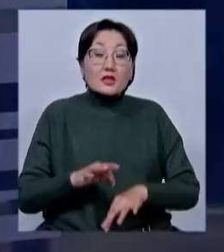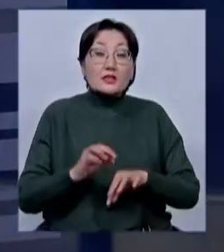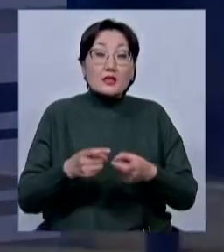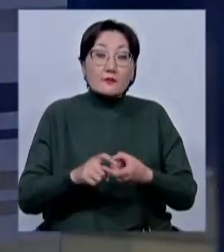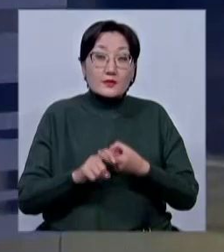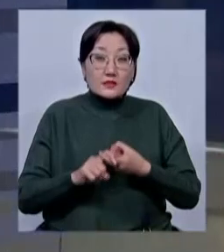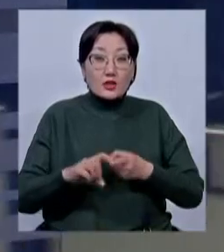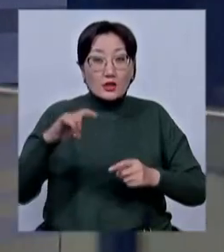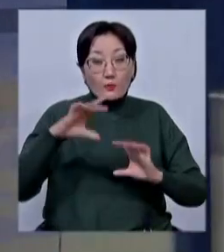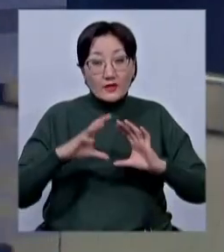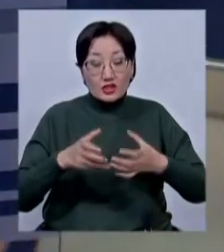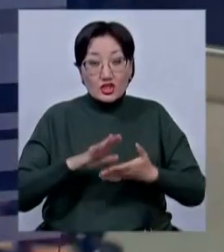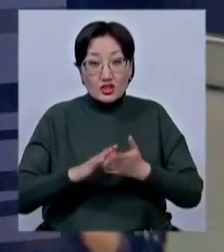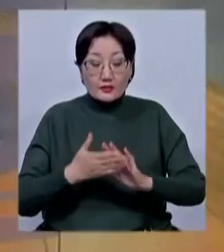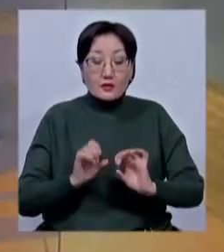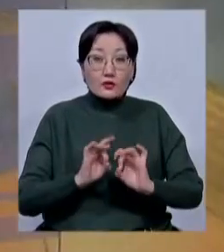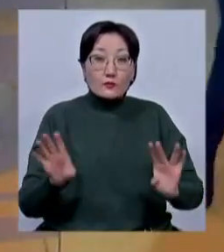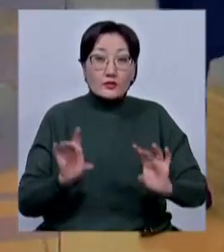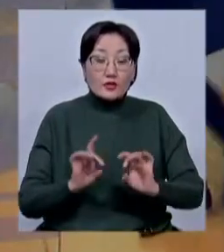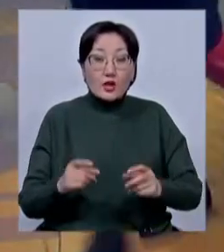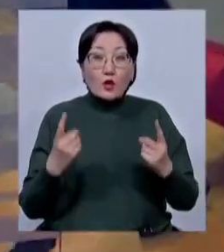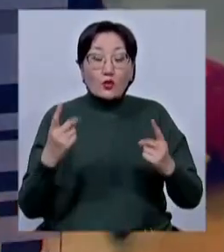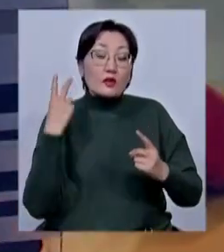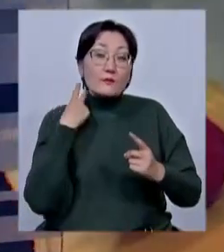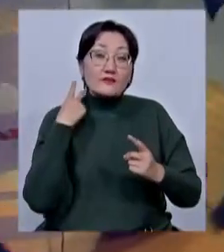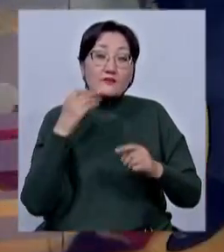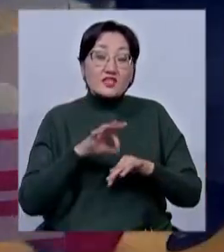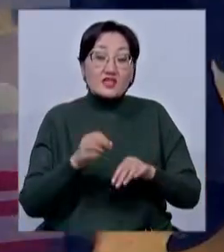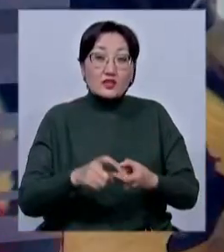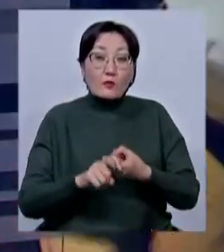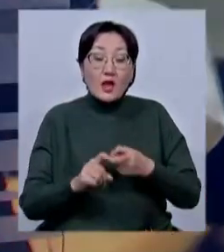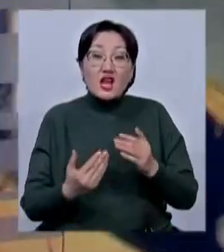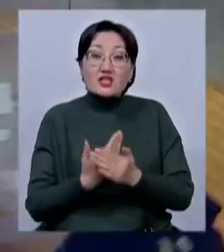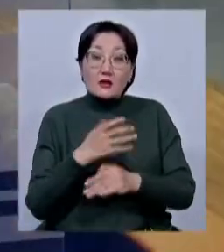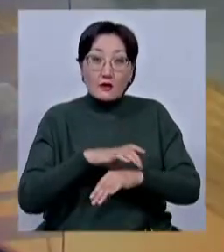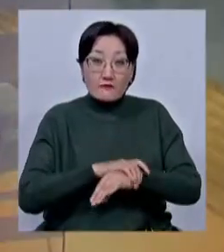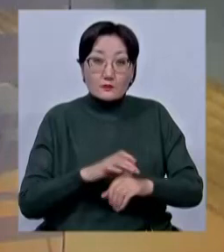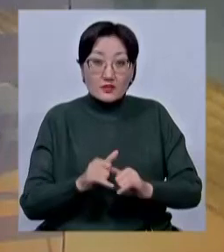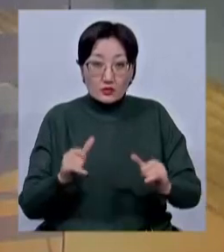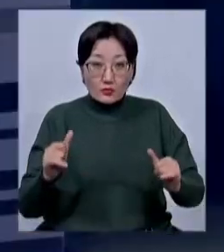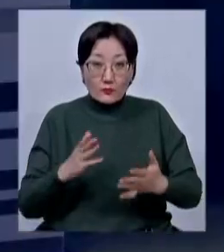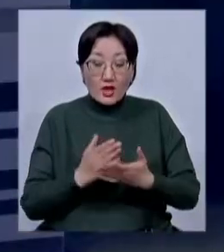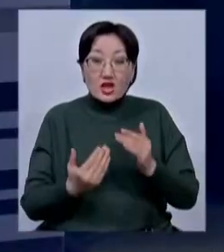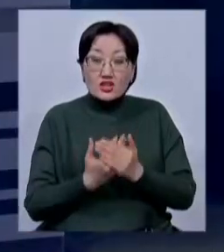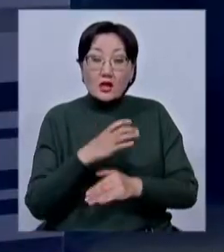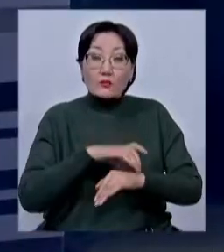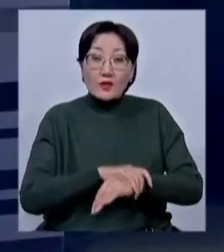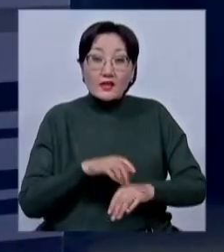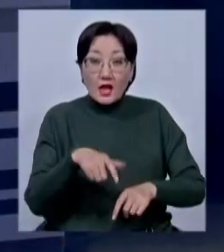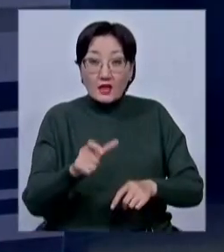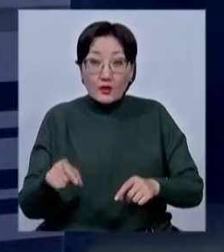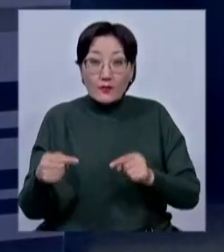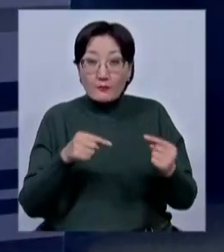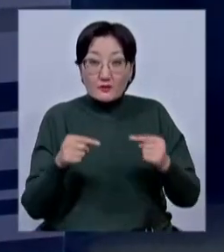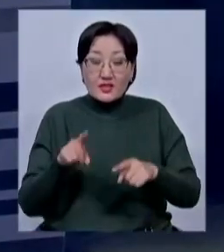Коронавирусқа қатысты жаһандағы жағдайға тоқталсақ, Ұлыбританияда коронавирустың жаңа түрі тарап жатыр. Жаңа штамп адамнан адамға